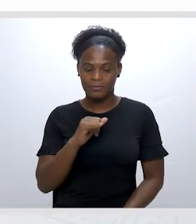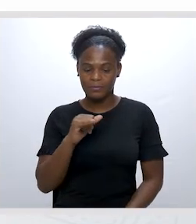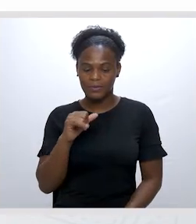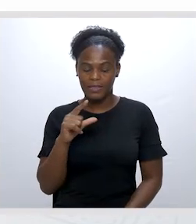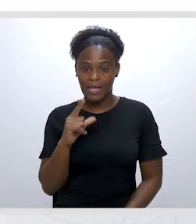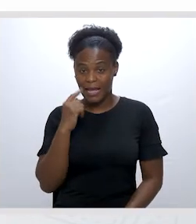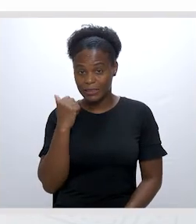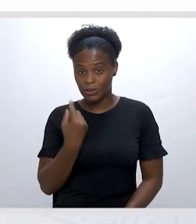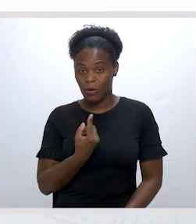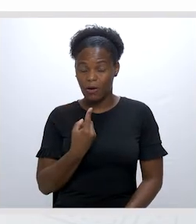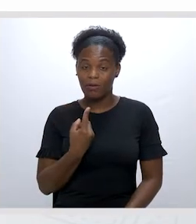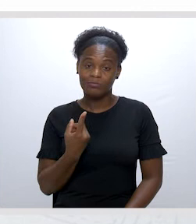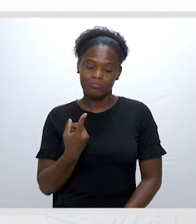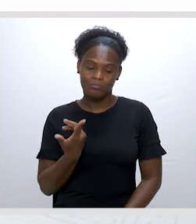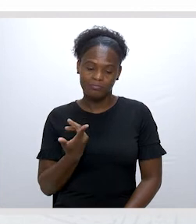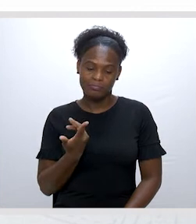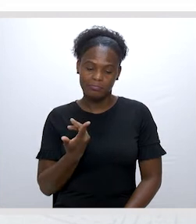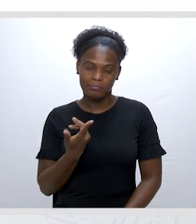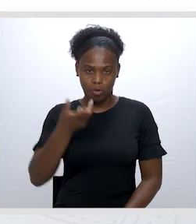Ils sont pompiers.